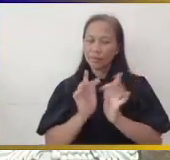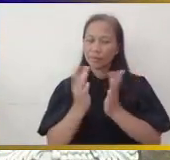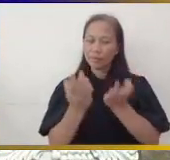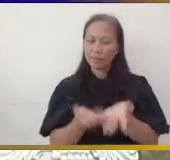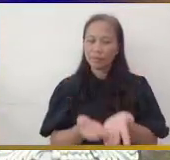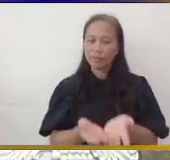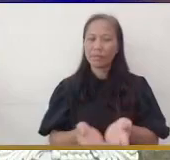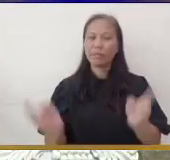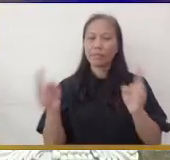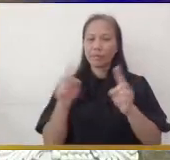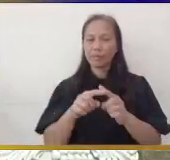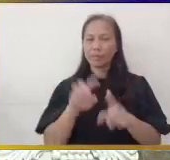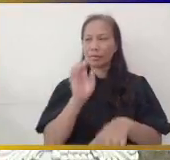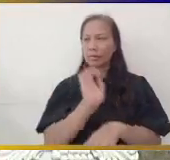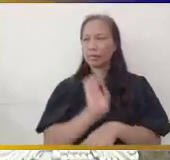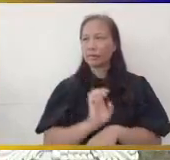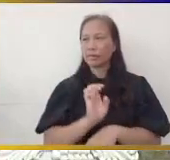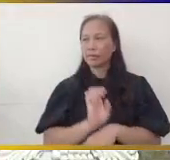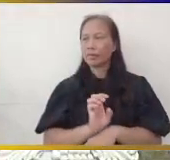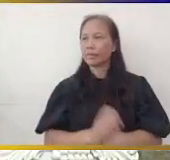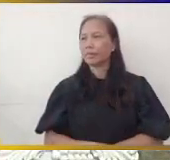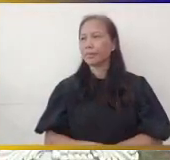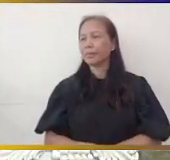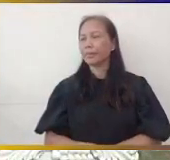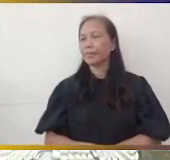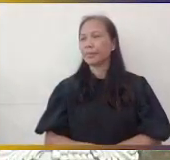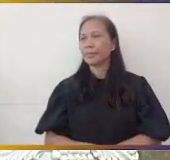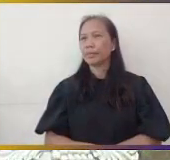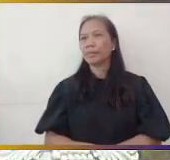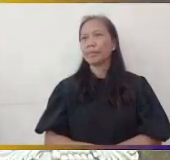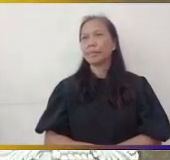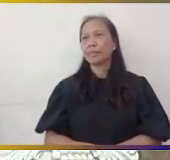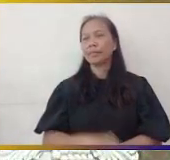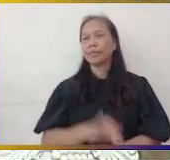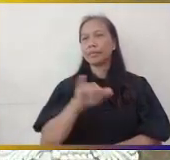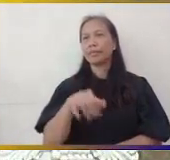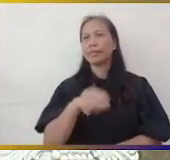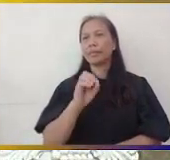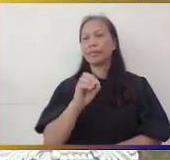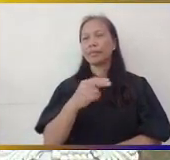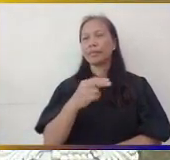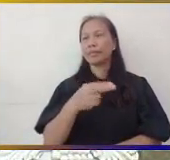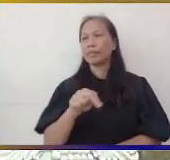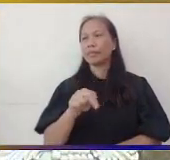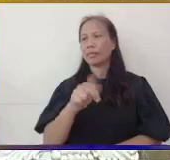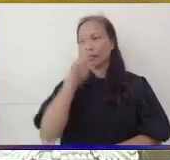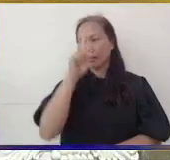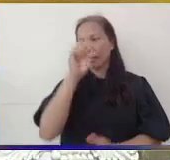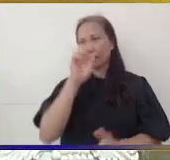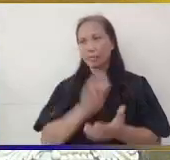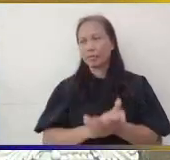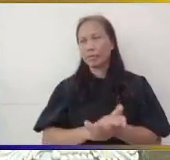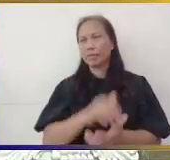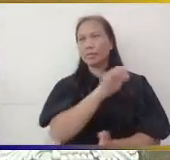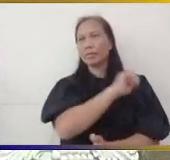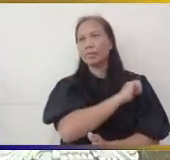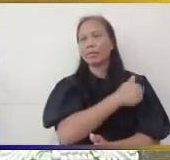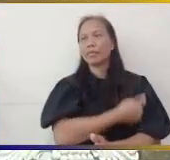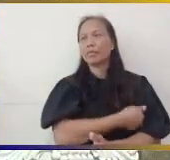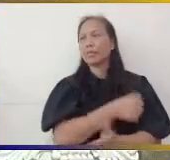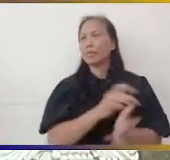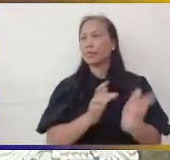you see because naniniwala siya sa authority of the scripture Kaya nga po